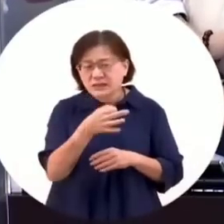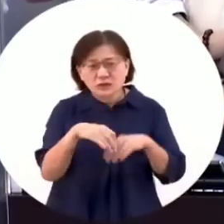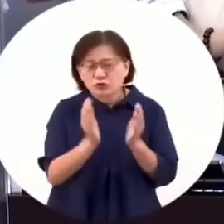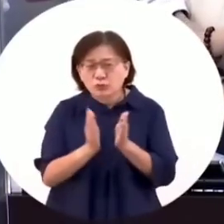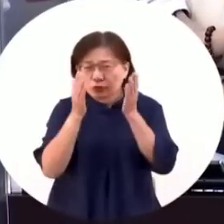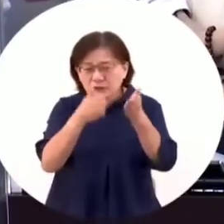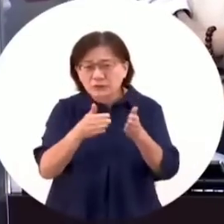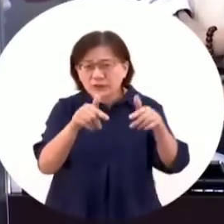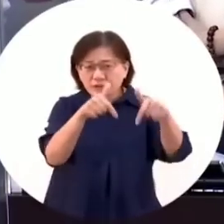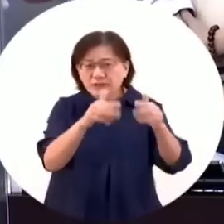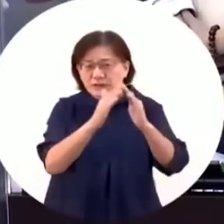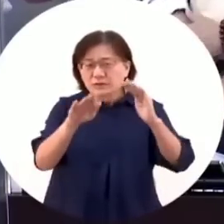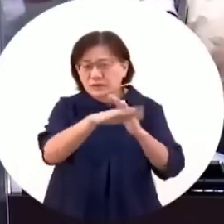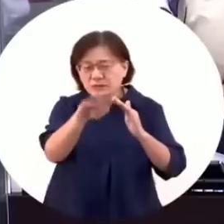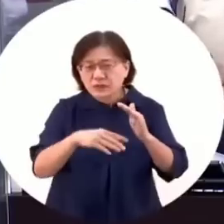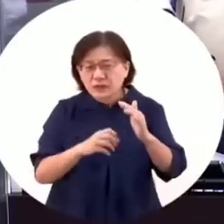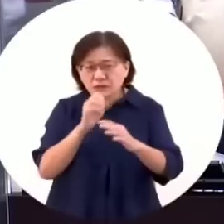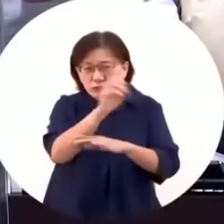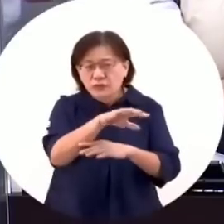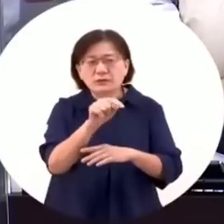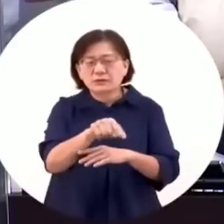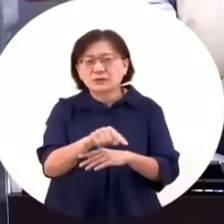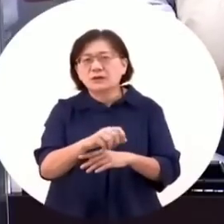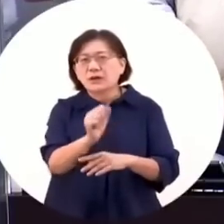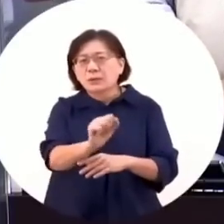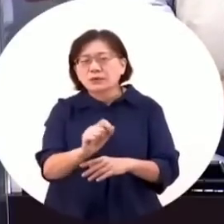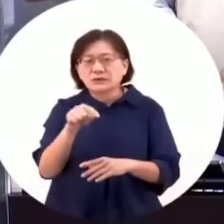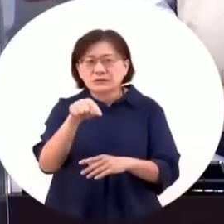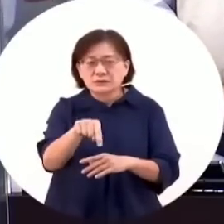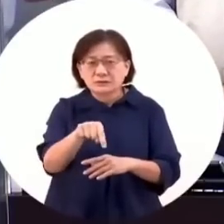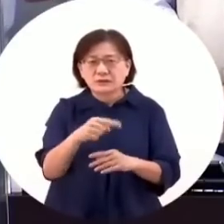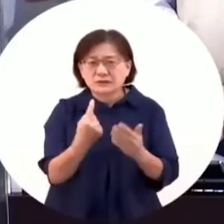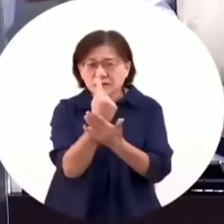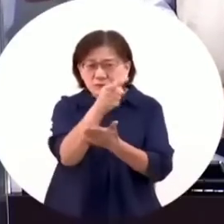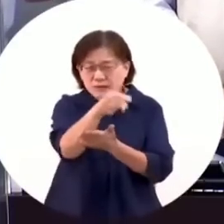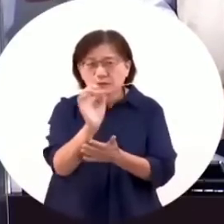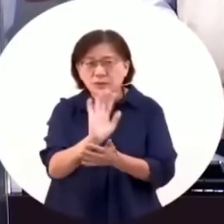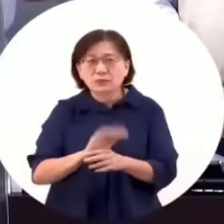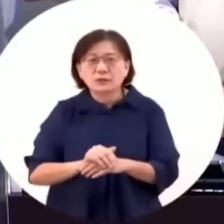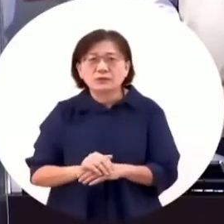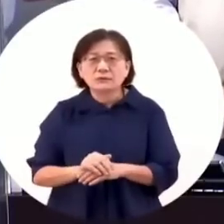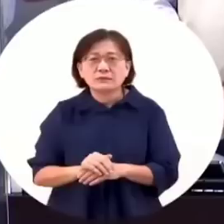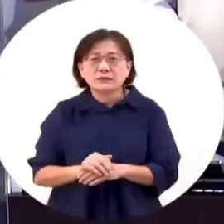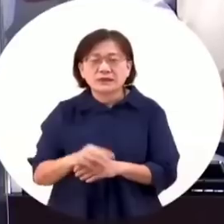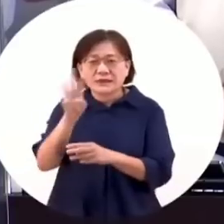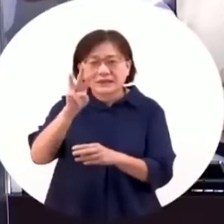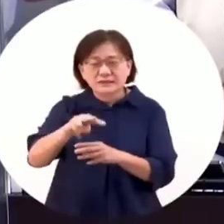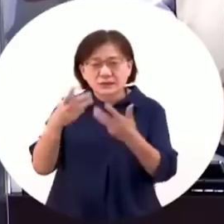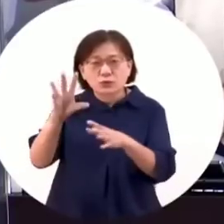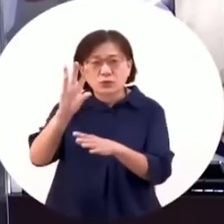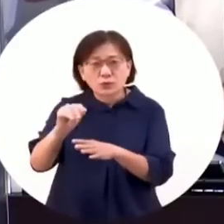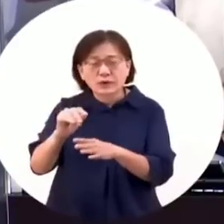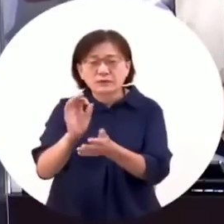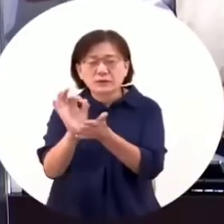市场，我跟你讲真的，西市场你自己搞不定嘛。刚刚你们郭主任在跟我讲什么？怎么办？他、啊、那个你那边3000多万，现在钱花